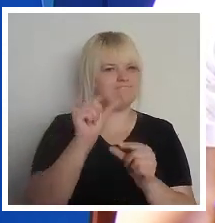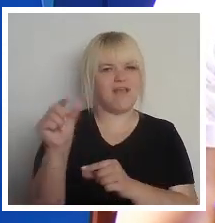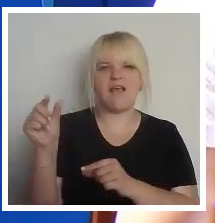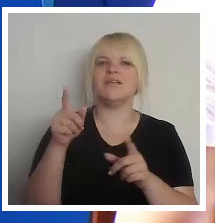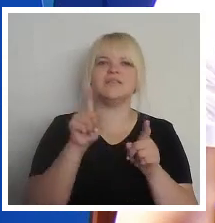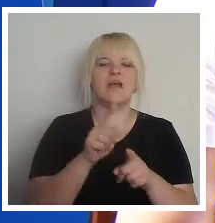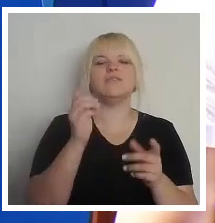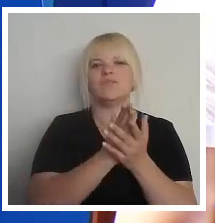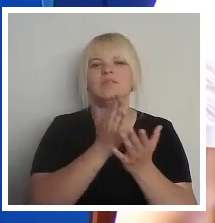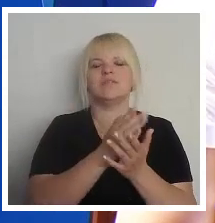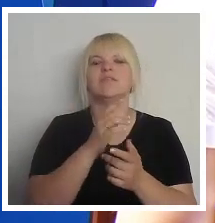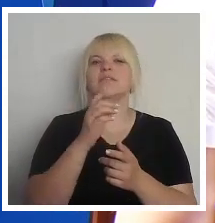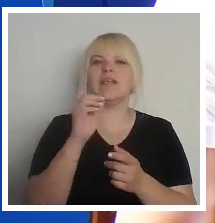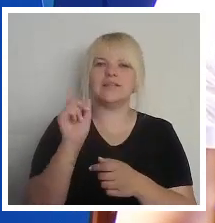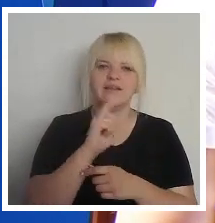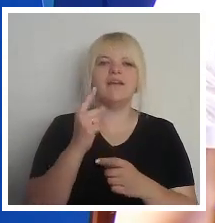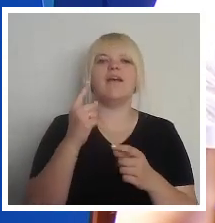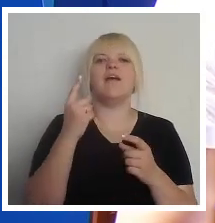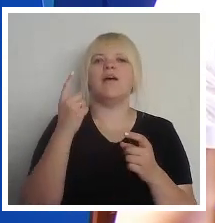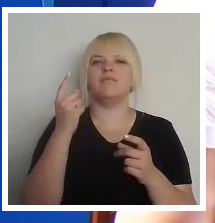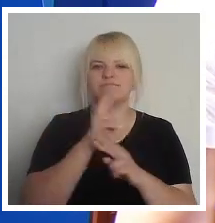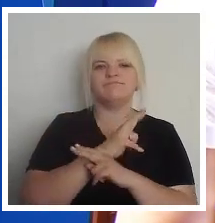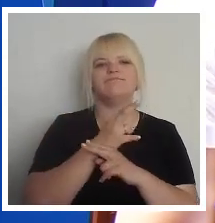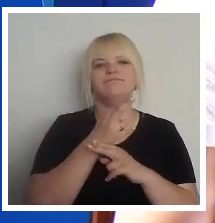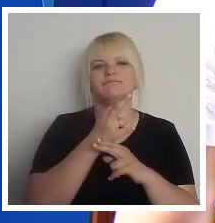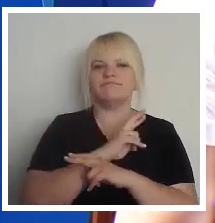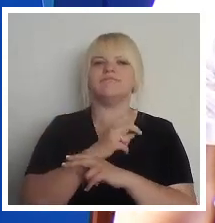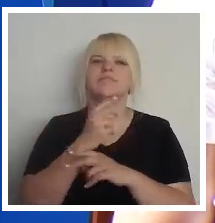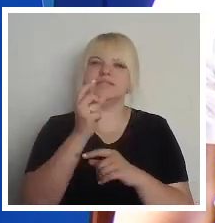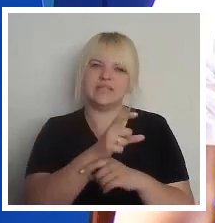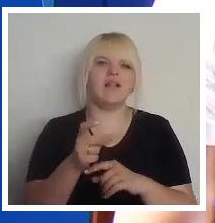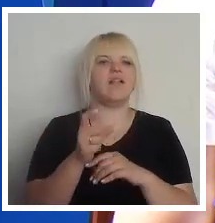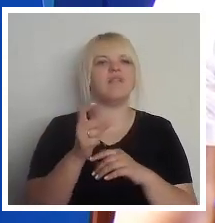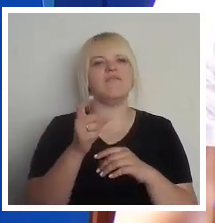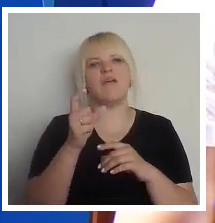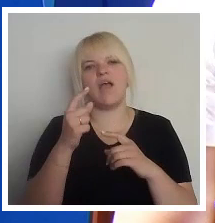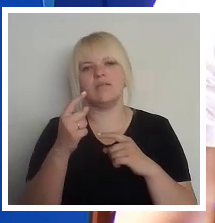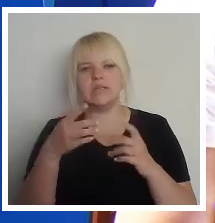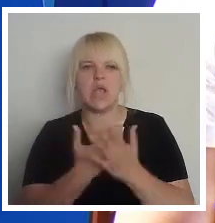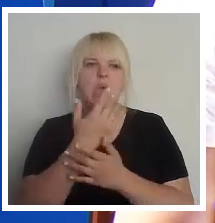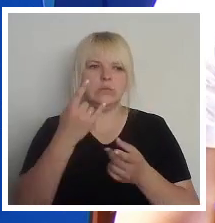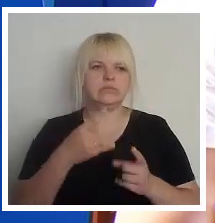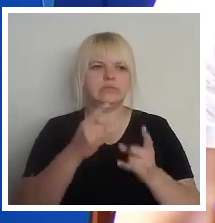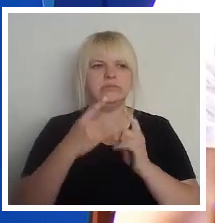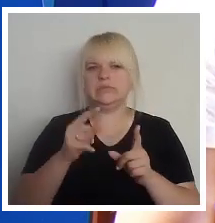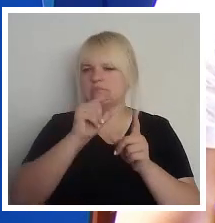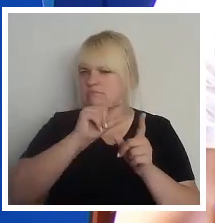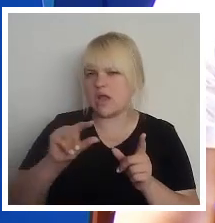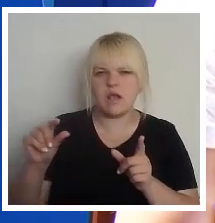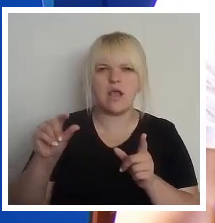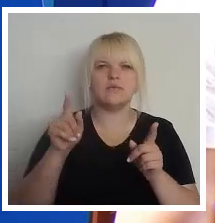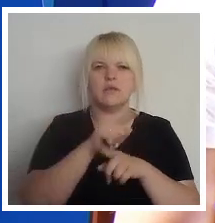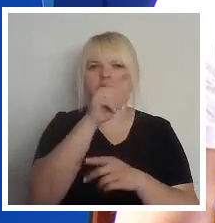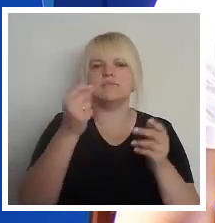noteikti un, teiksim, ir aizējošās paudzes, ja, teiksim, kur līdz ar to teiksim, tas dabiski radīs situāciju, kur vispār